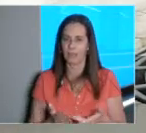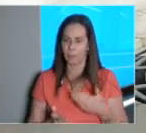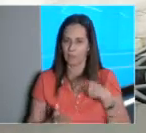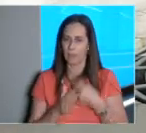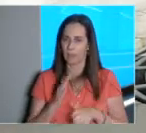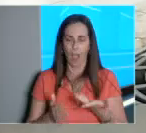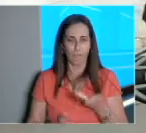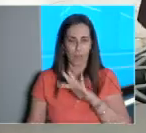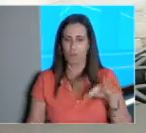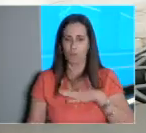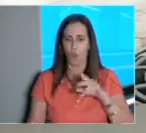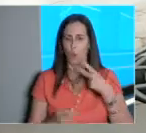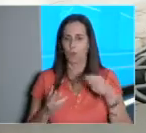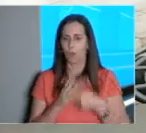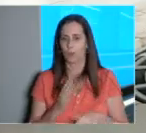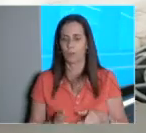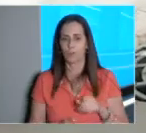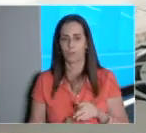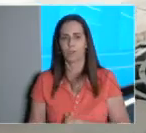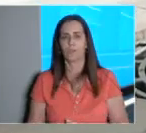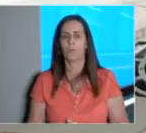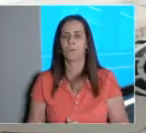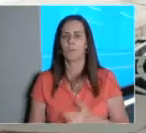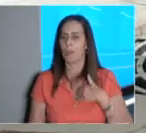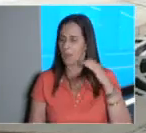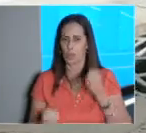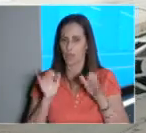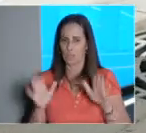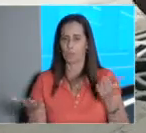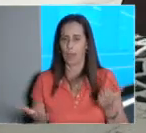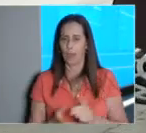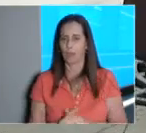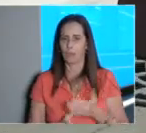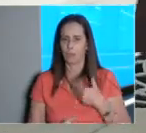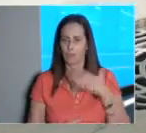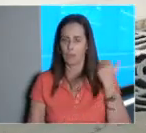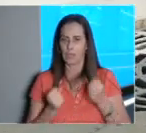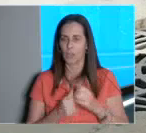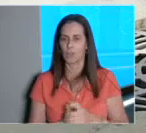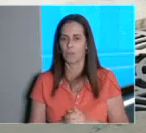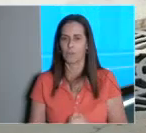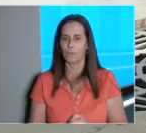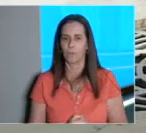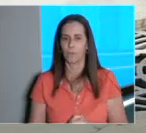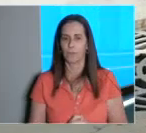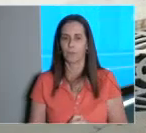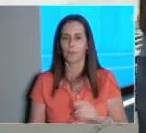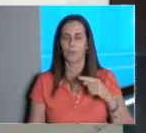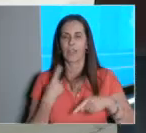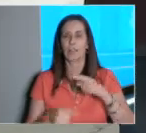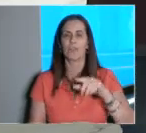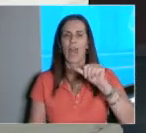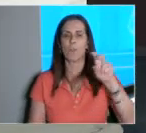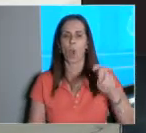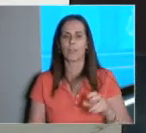קניתי, הסתדרתי, אבל הילדים שלי לא יכולים לקנות. זה וגלון תחליף אותו. מי היה קשה? דבר למיקרופון. הבנתי. עומר היה קשה. איימן עודה החליף אותו.